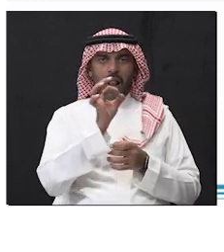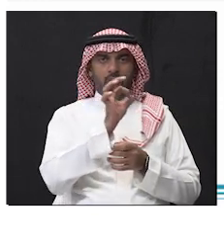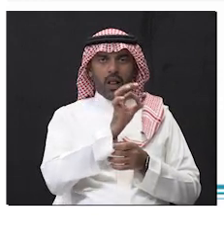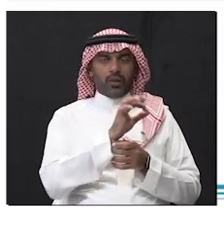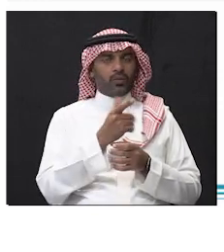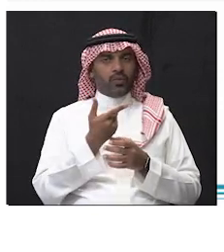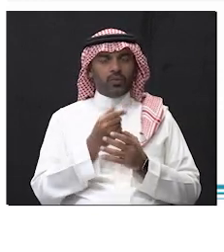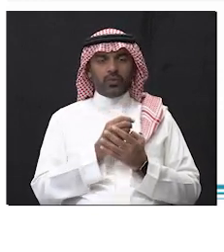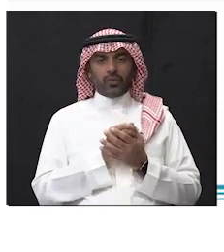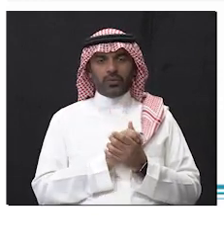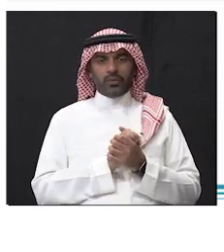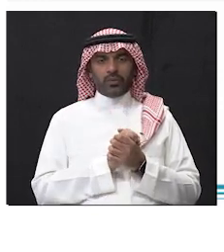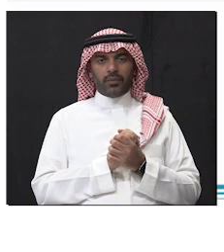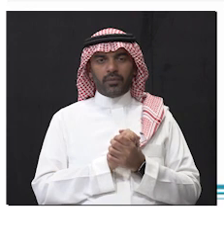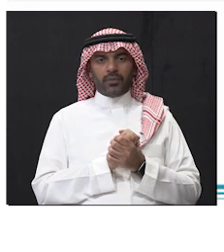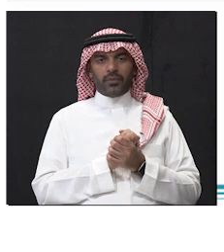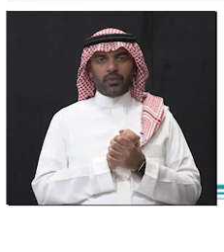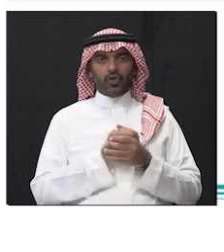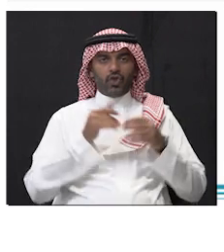فكر قليلا.